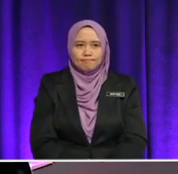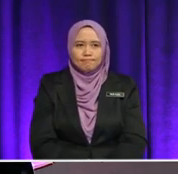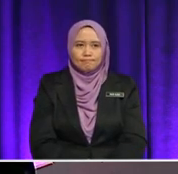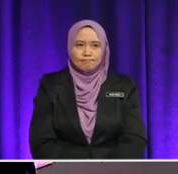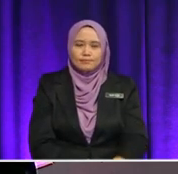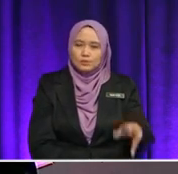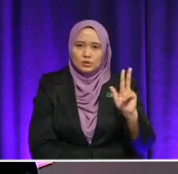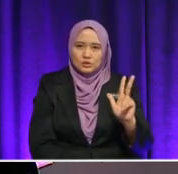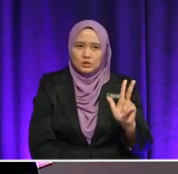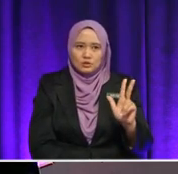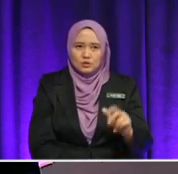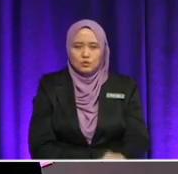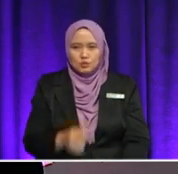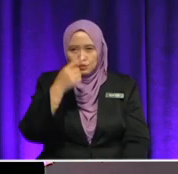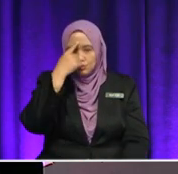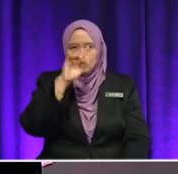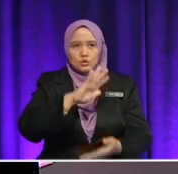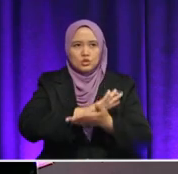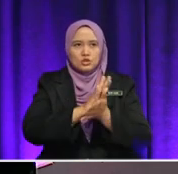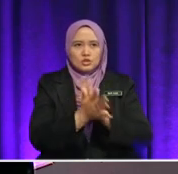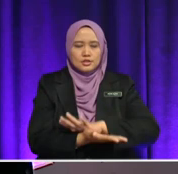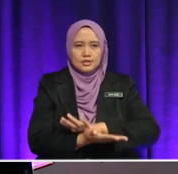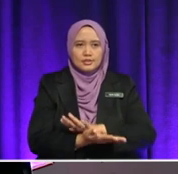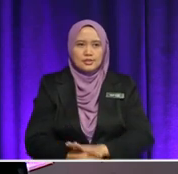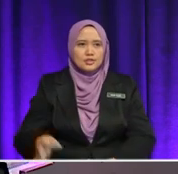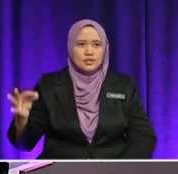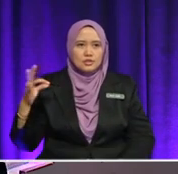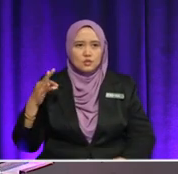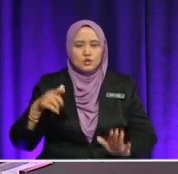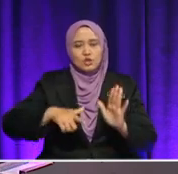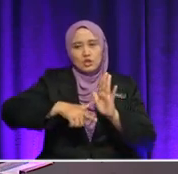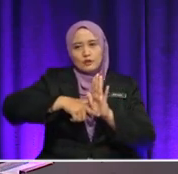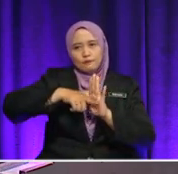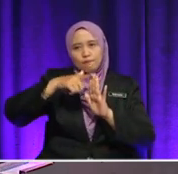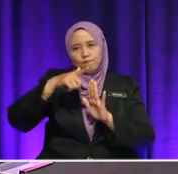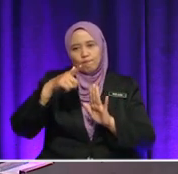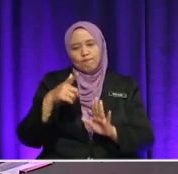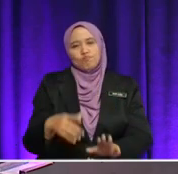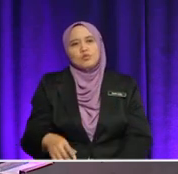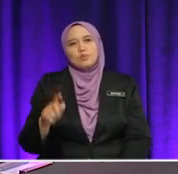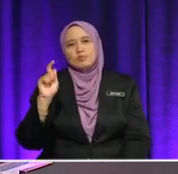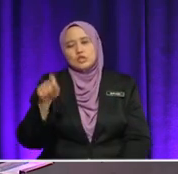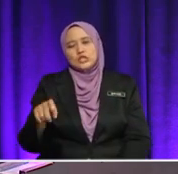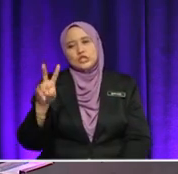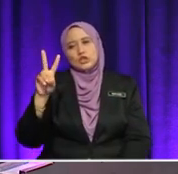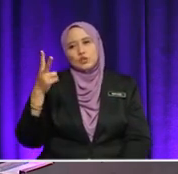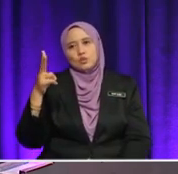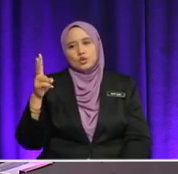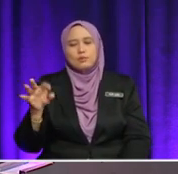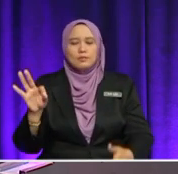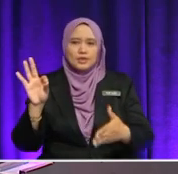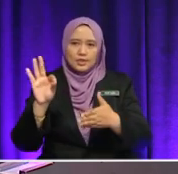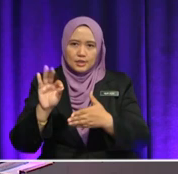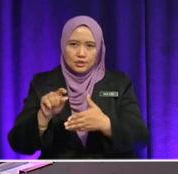yang ketiga untuk menjadi calon Dia pernah tinggal lebih sedikit berbanding pengundik yaitu 12 bulan untuk penghuni hanya